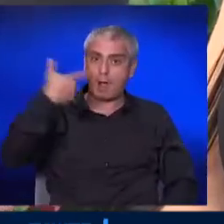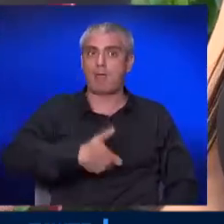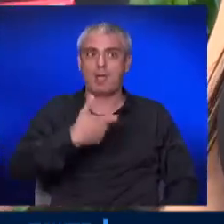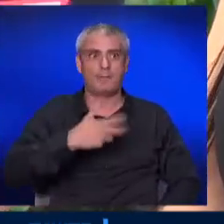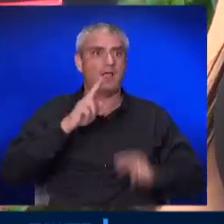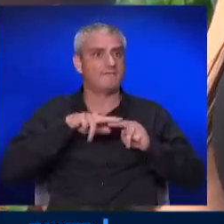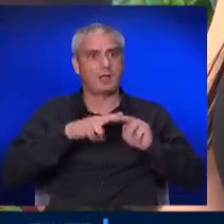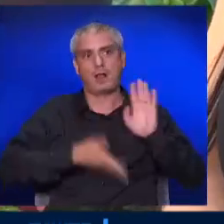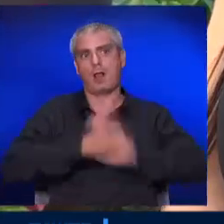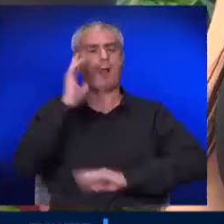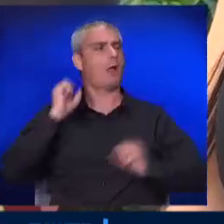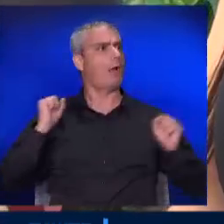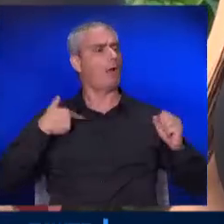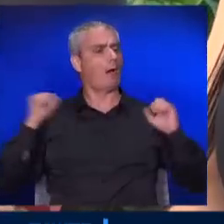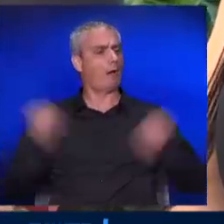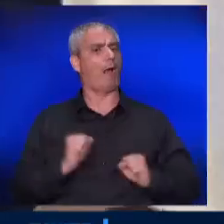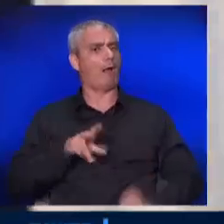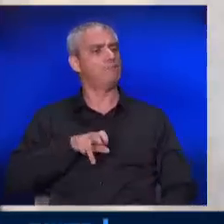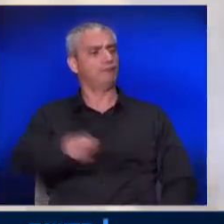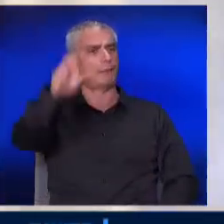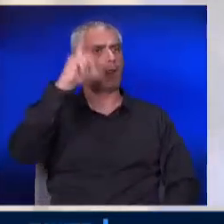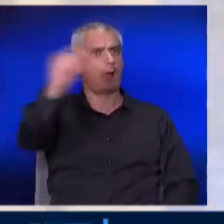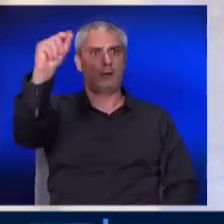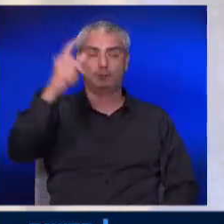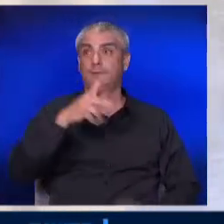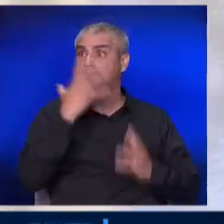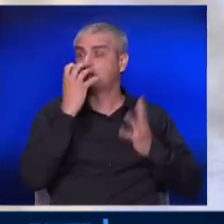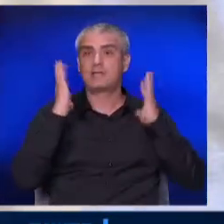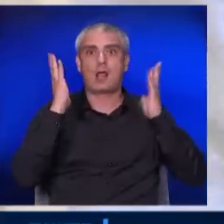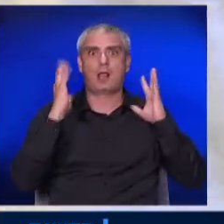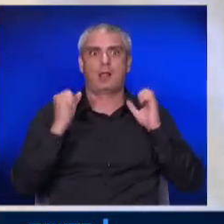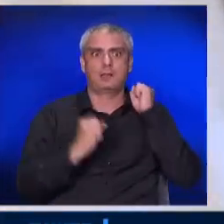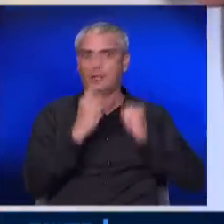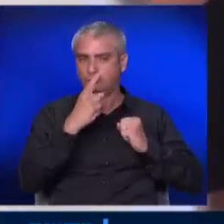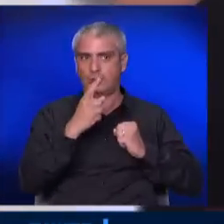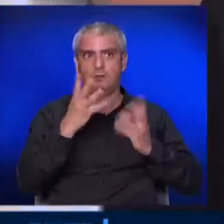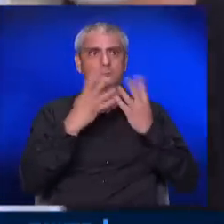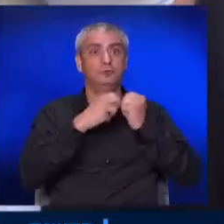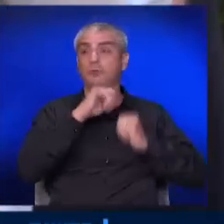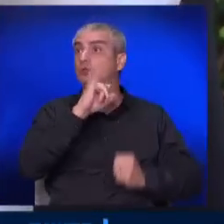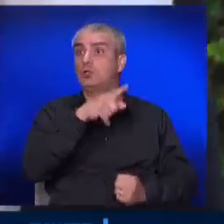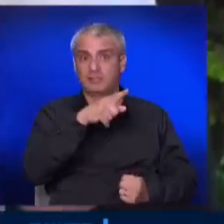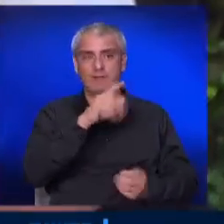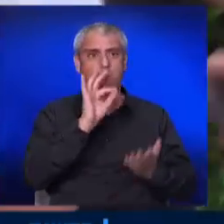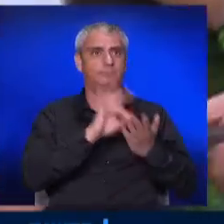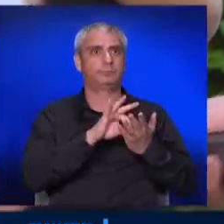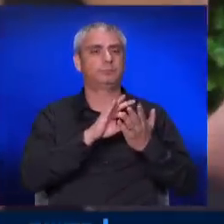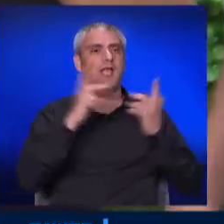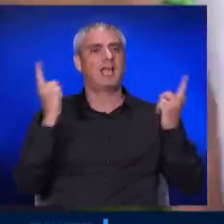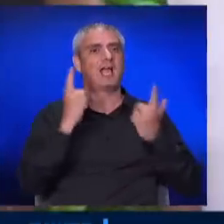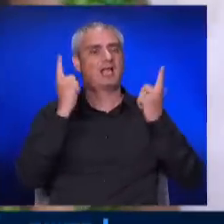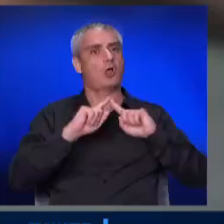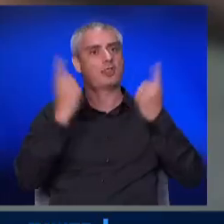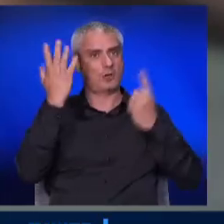ולאחר מכן הוא פשוט הלך בקור רוח. הטרגדיה הקשה הזאת תפסה את משפחת יוספיה בעיצומן של חגיגות אחרות